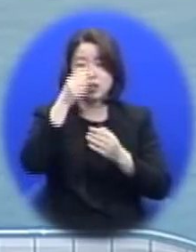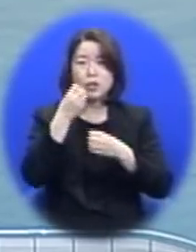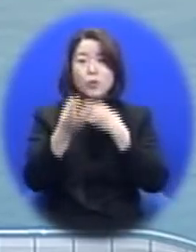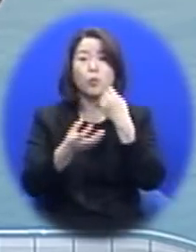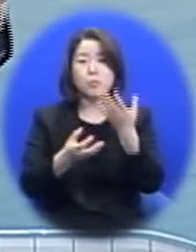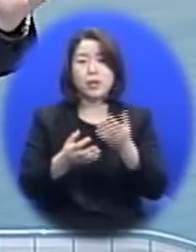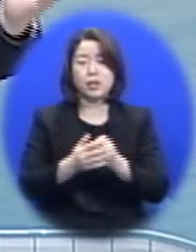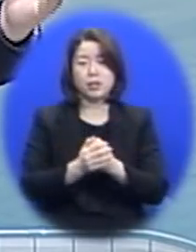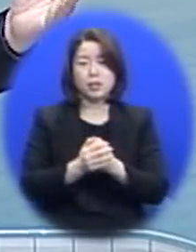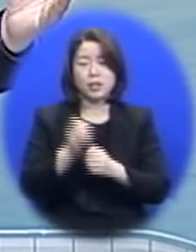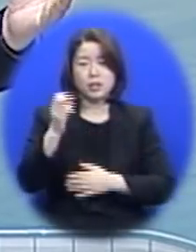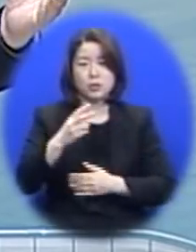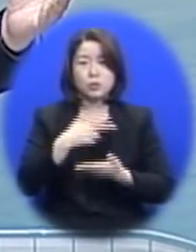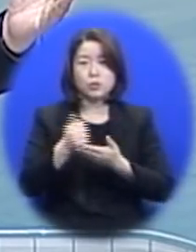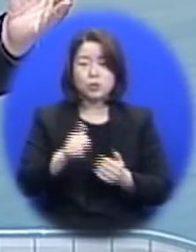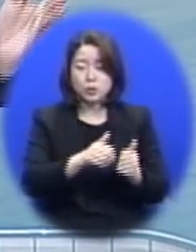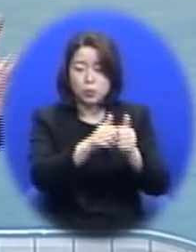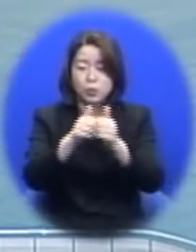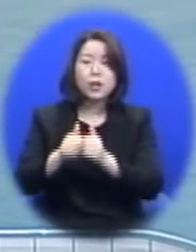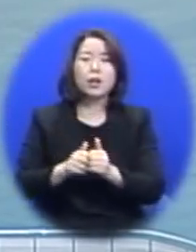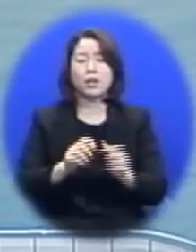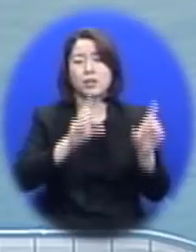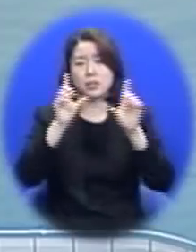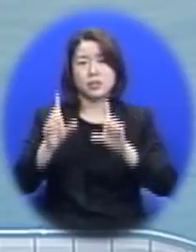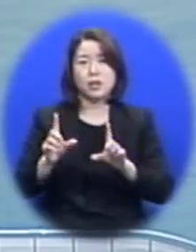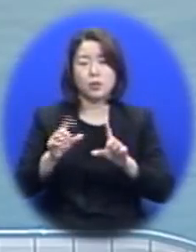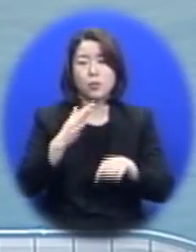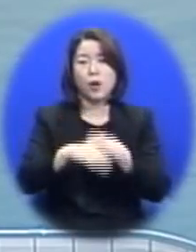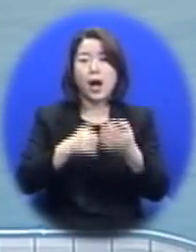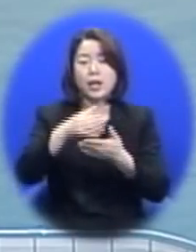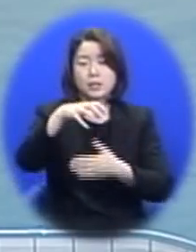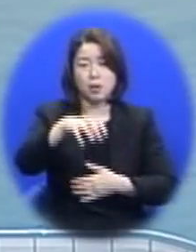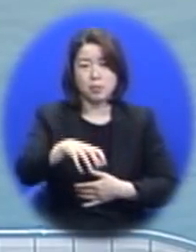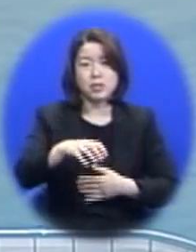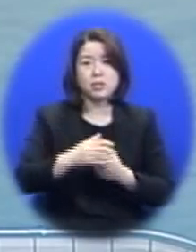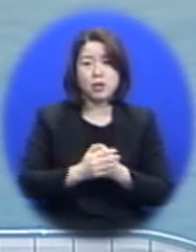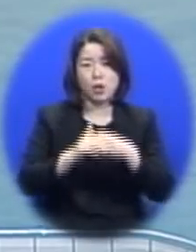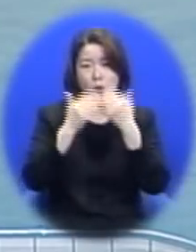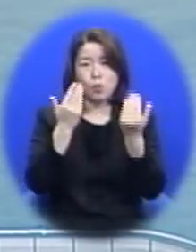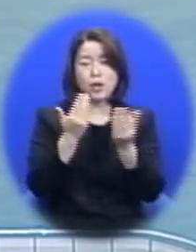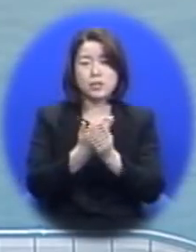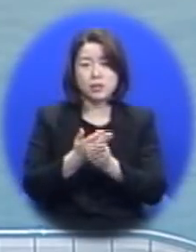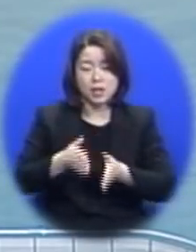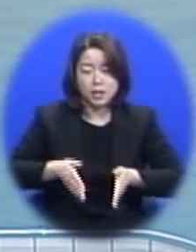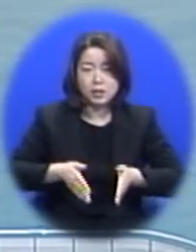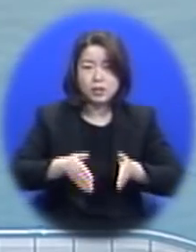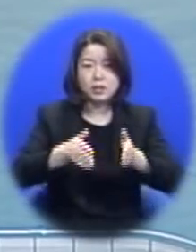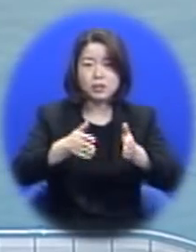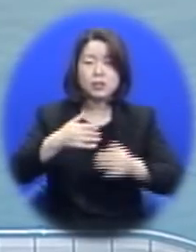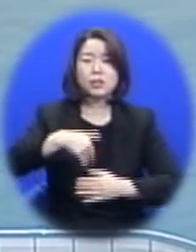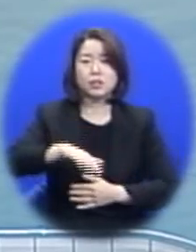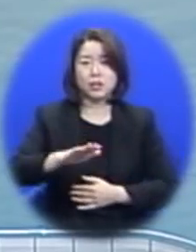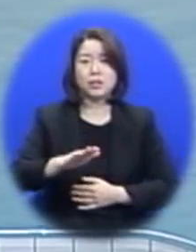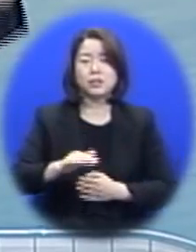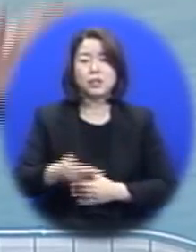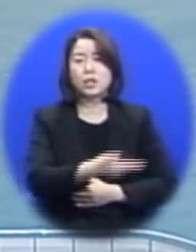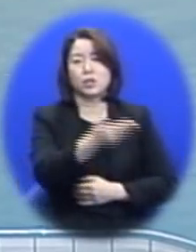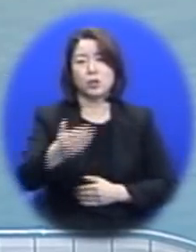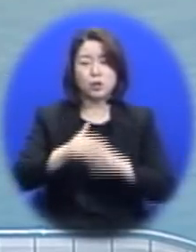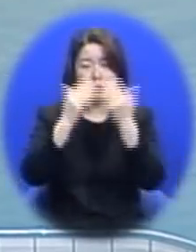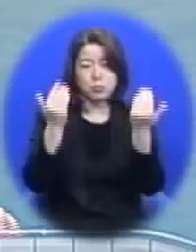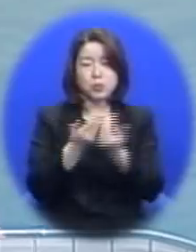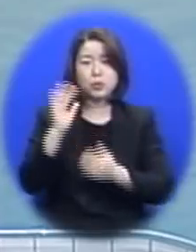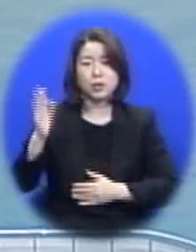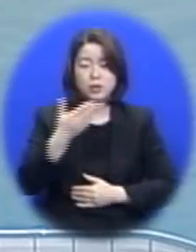그리고 정말 주님과 동행하는 삶을 살며 하나님 앞에서 완전한 길을 가는 여러분 모두가